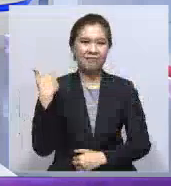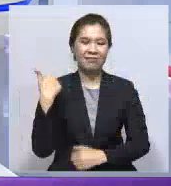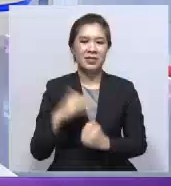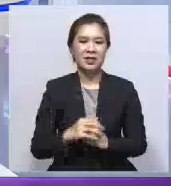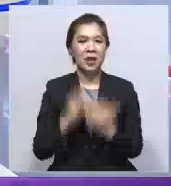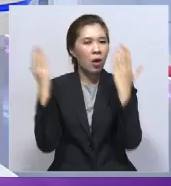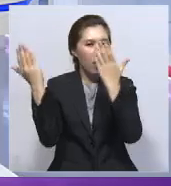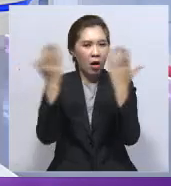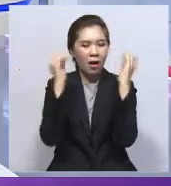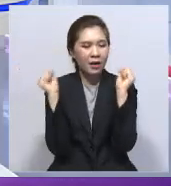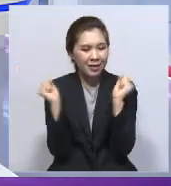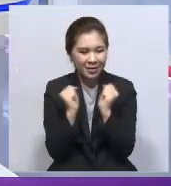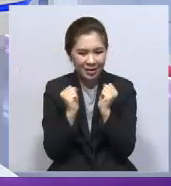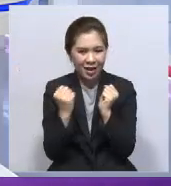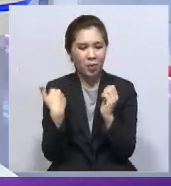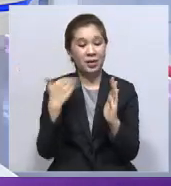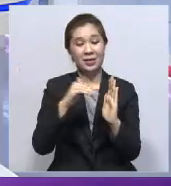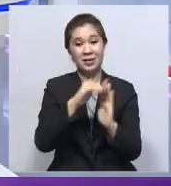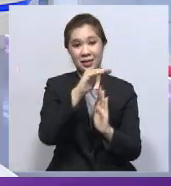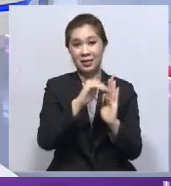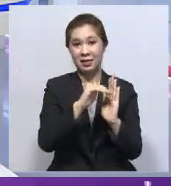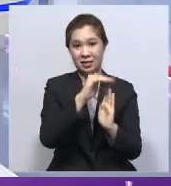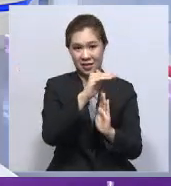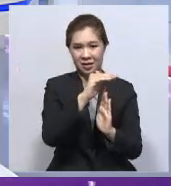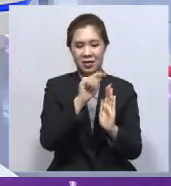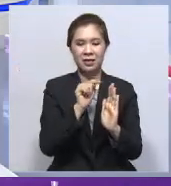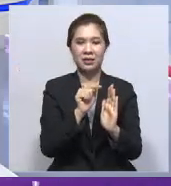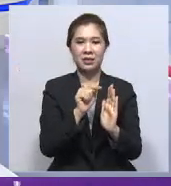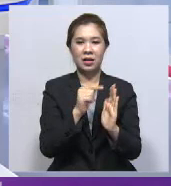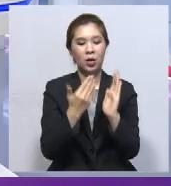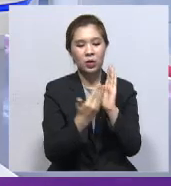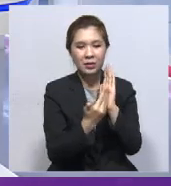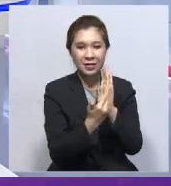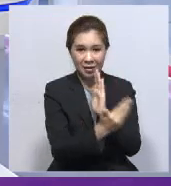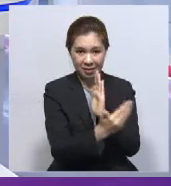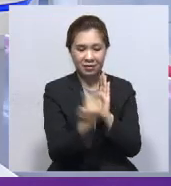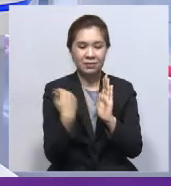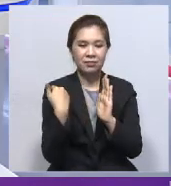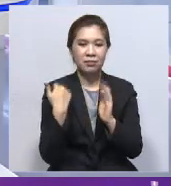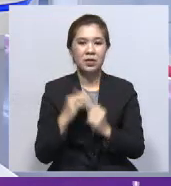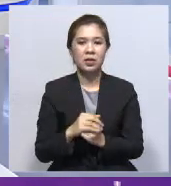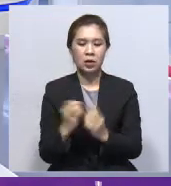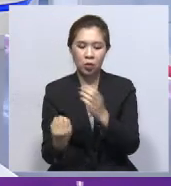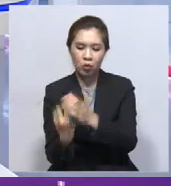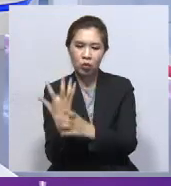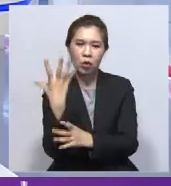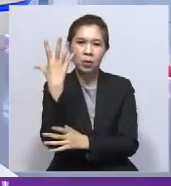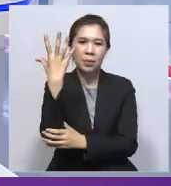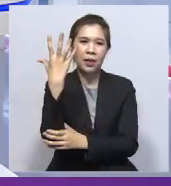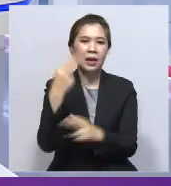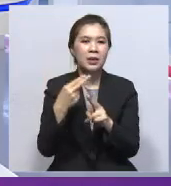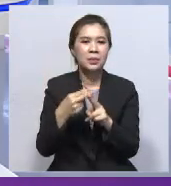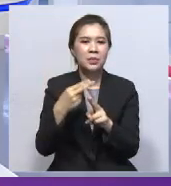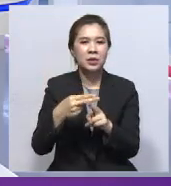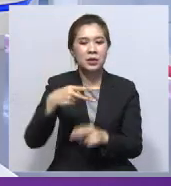และช่วงอากาศหนาวเย็นนะครับในพื้นที่ตอนบนของประเทศโดยเฉพาะภาคเหนือและภาคอีสานนะครับก็ทำให้ต้นพญาเสือโคร่งนะครับหรือ